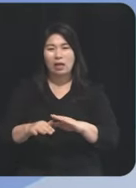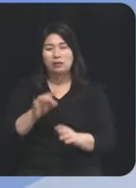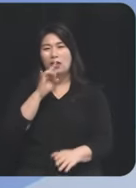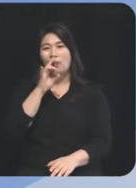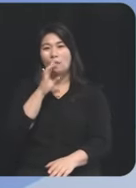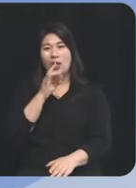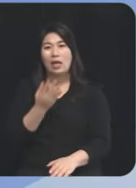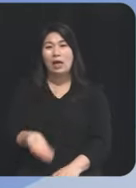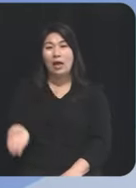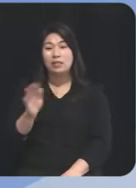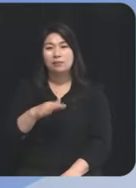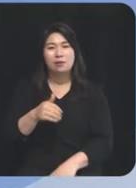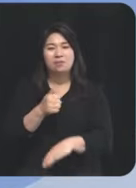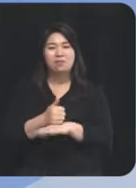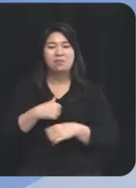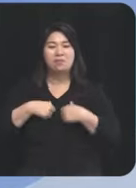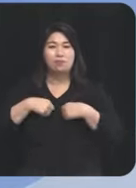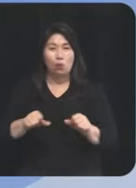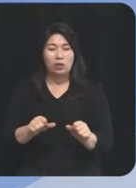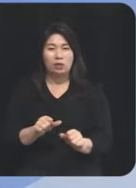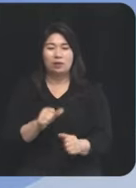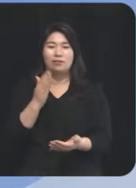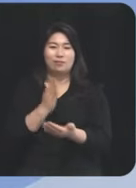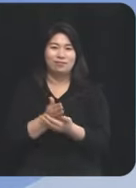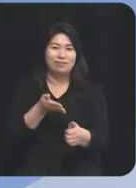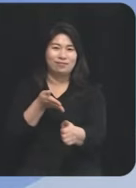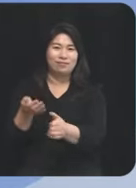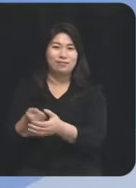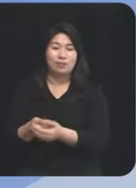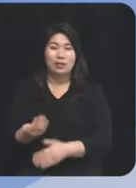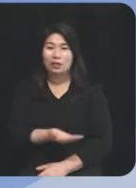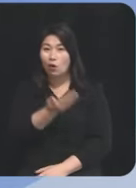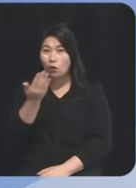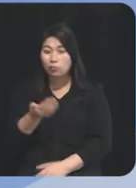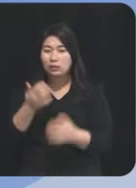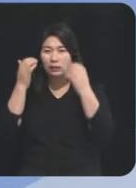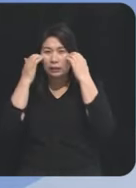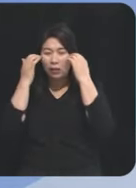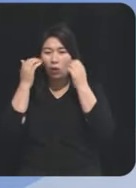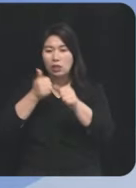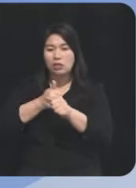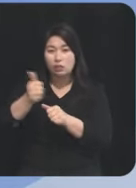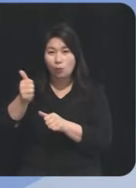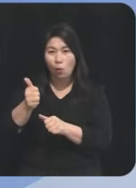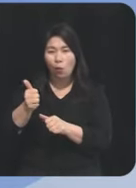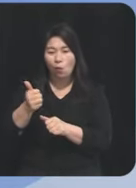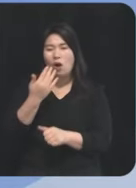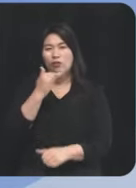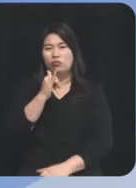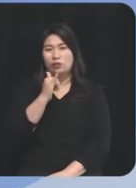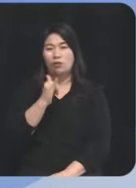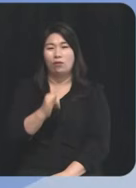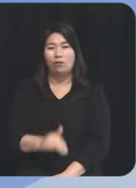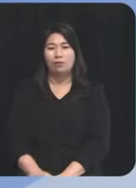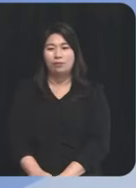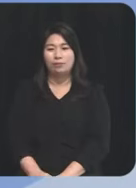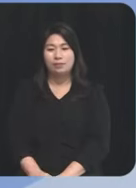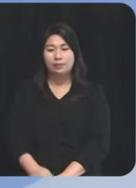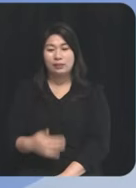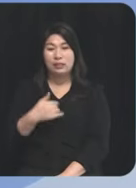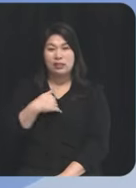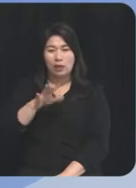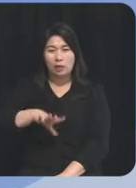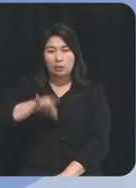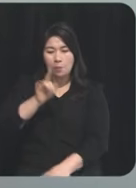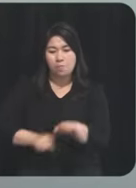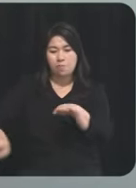그렇지만 결코 포기하지 말았으면 합니다. 여러분들이 시련은 극복의 대상이라고 저는 그렇게 보고 있고 네. 제가 그 맨 앞에